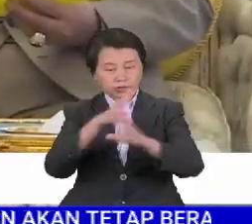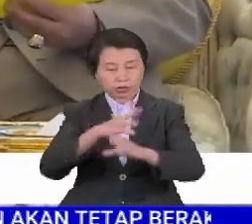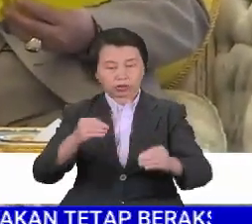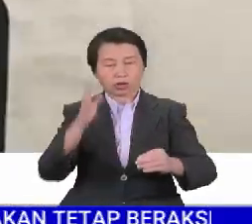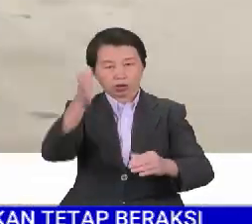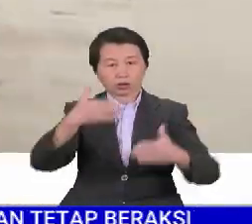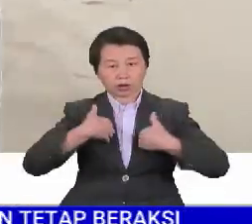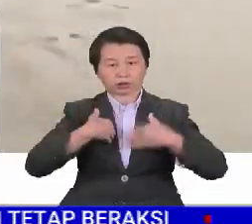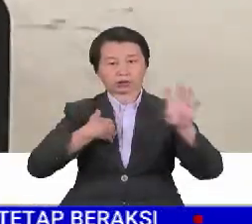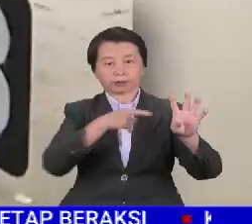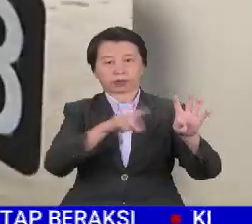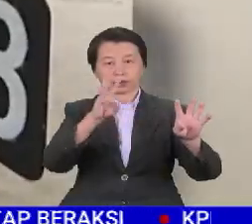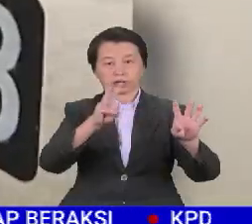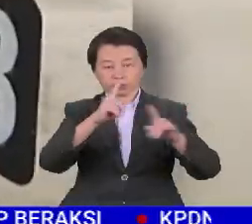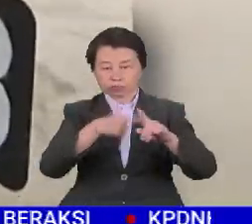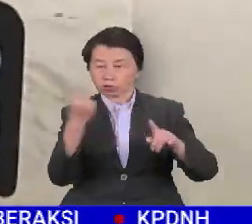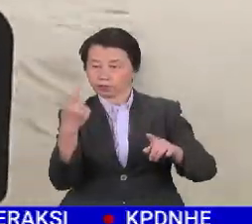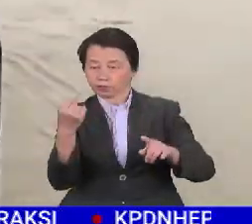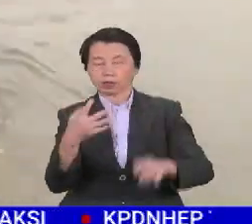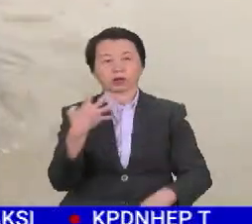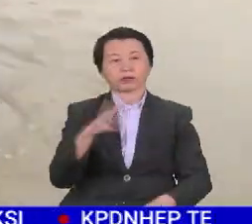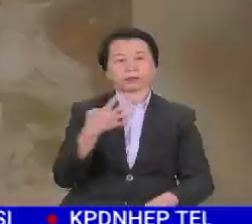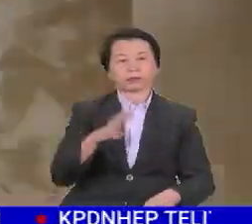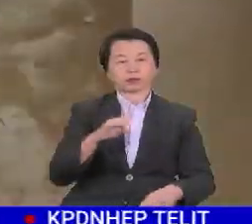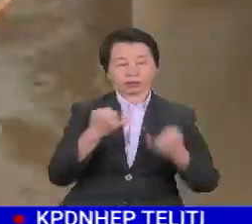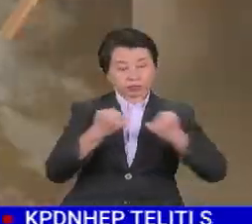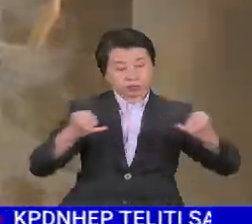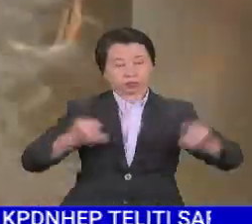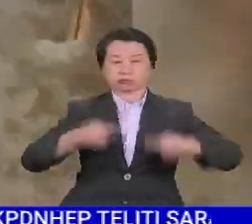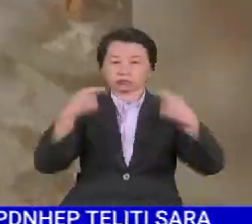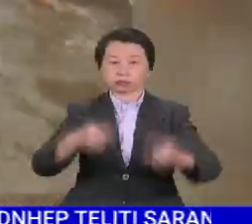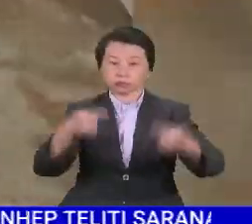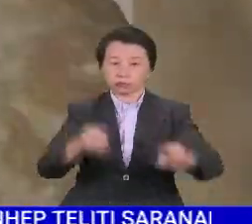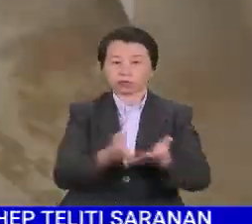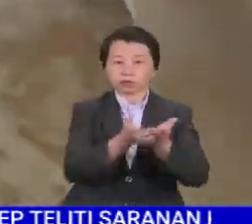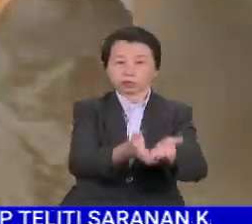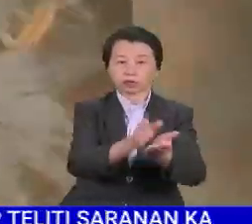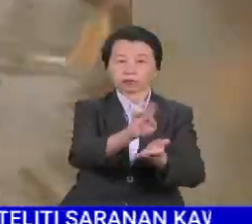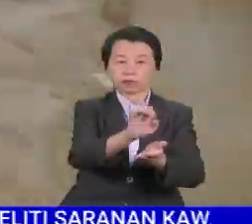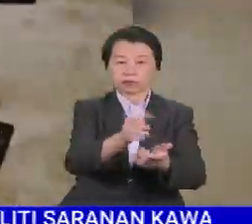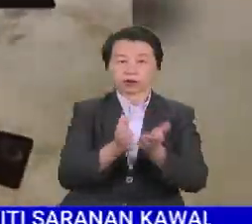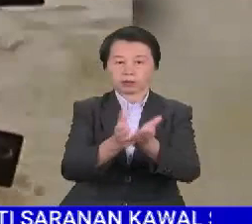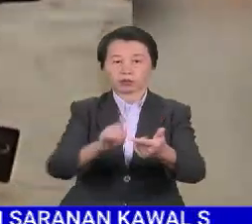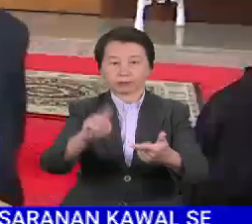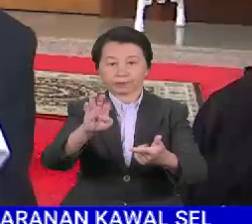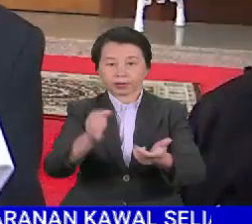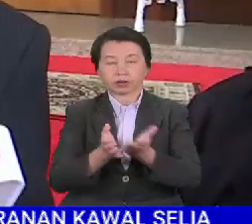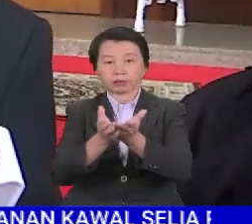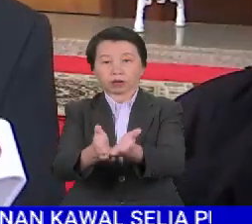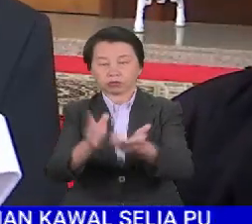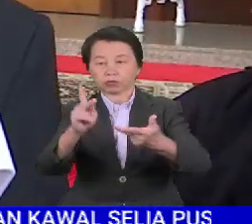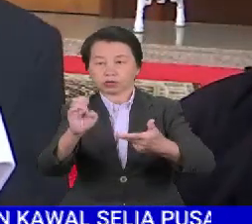dijadualkan berlangsung pada 4 hingga 6 November dengan 14 kategori dipertandingkan, antaranya perahu balok, perahu bidar dan perahu